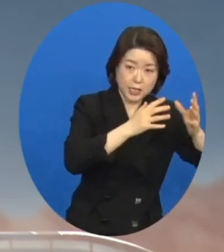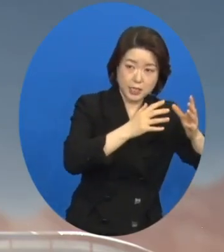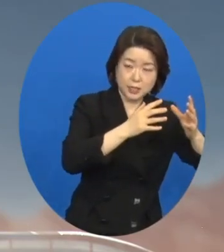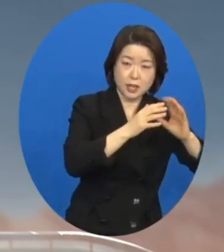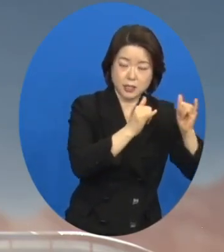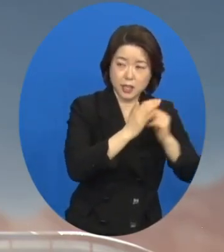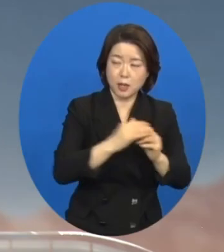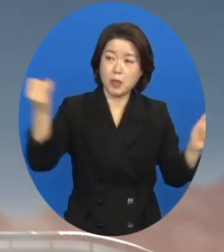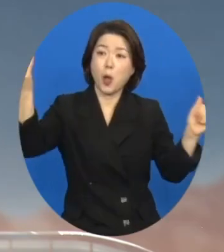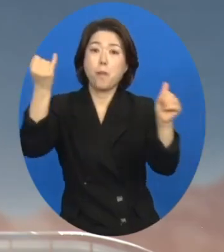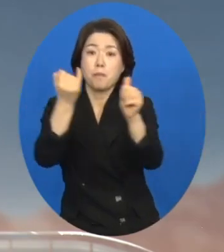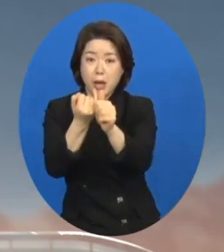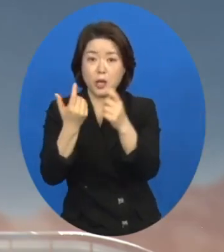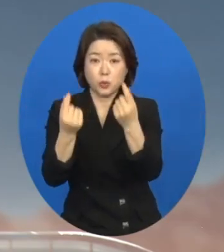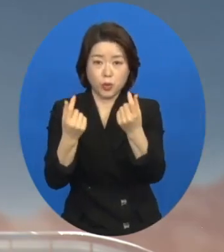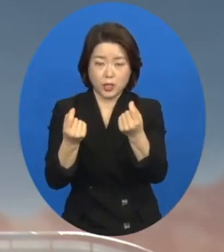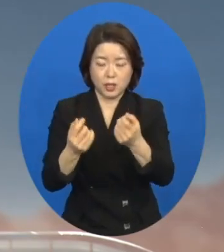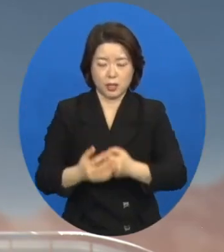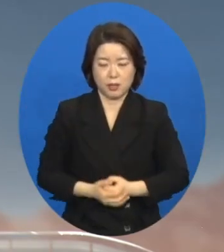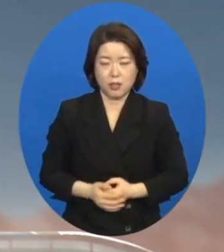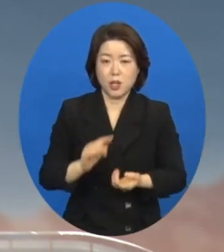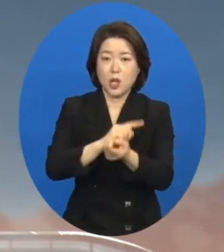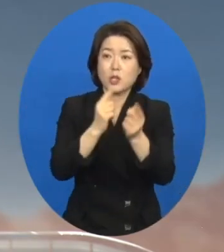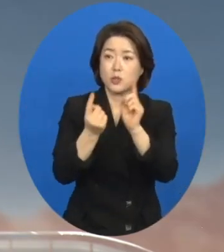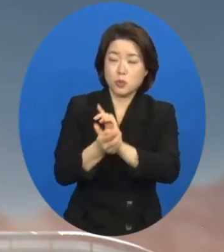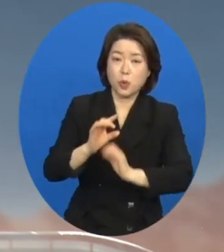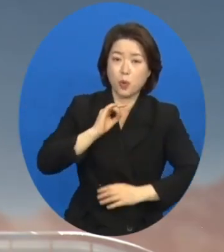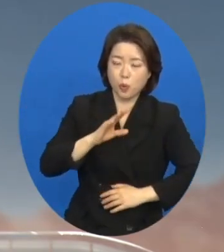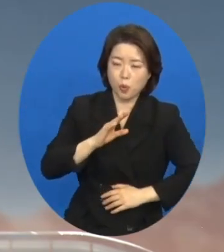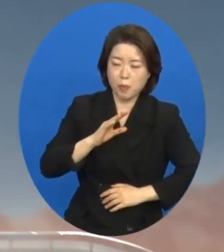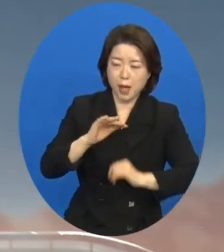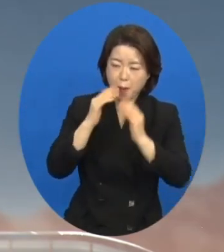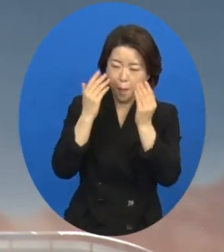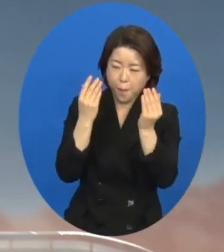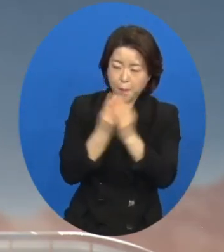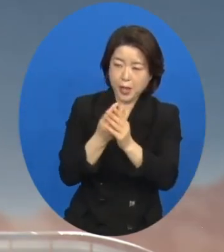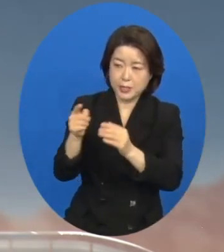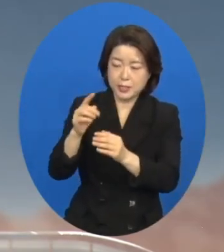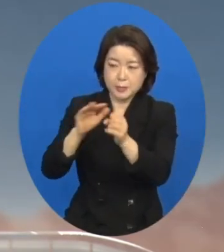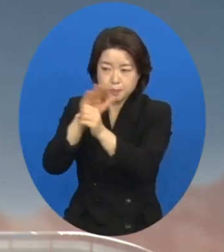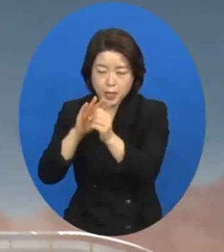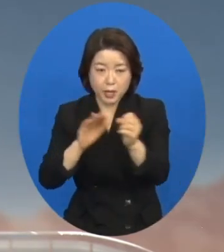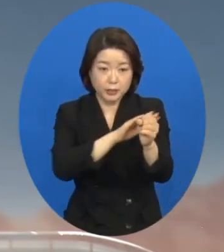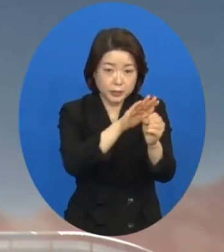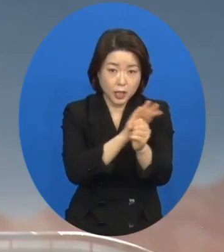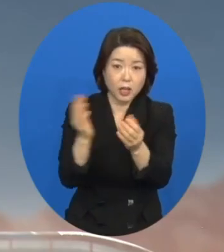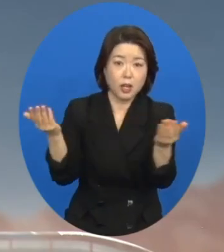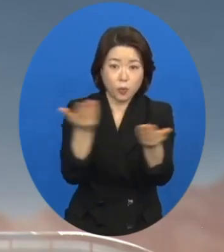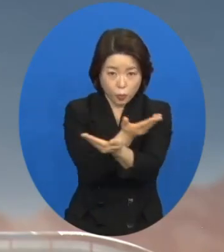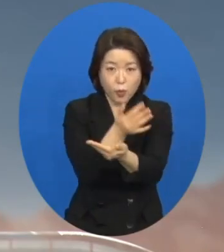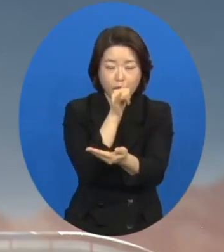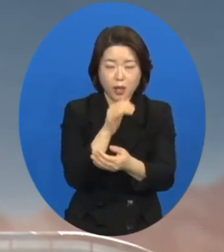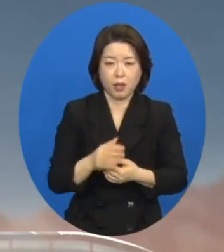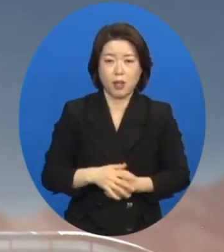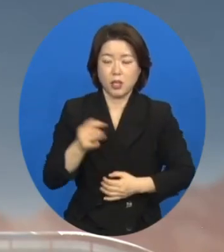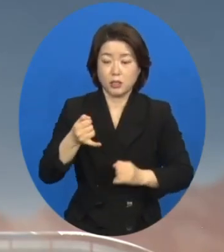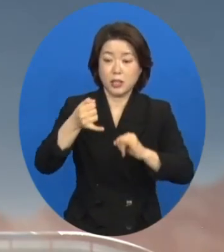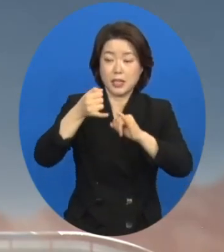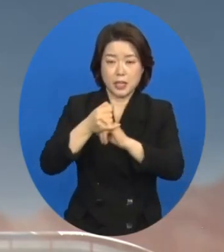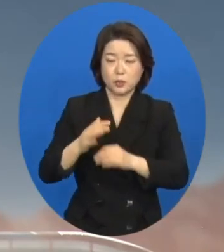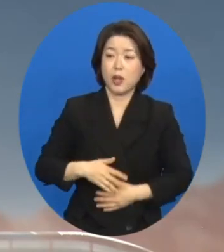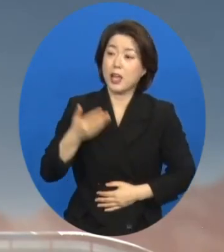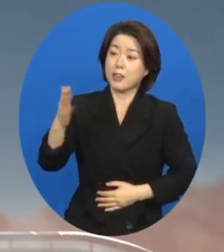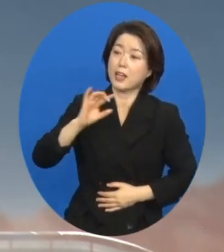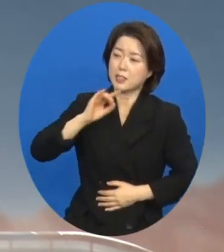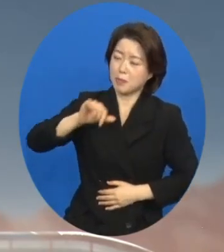관계예요. 그러면 언약 관계 뭡니까? 서로만을 전적으로 배타적으로 사랑하는 것이잖아요. 이거 그때 언약하잖아요. 당신만을